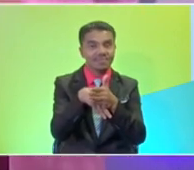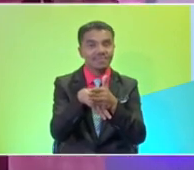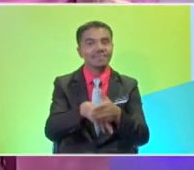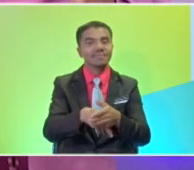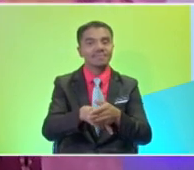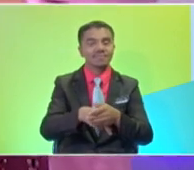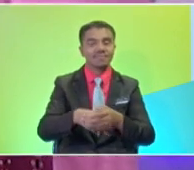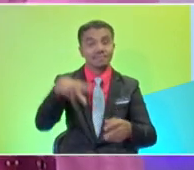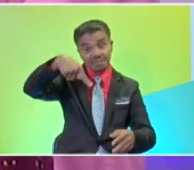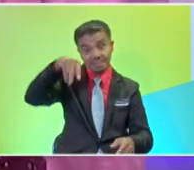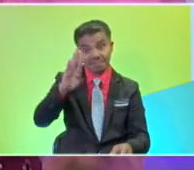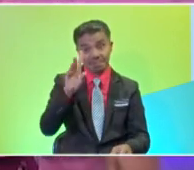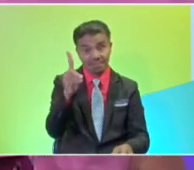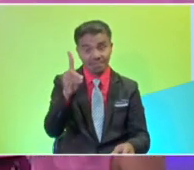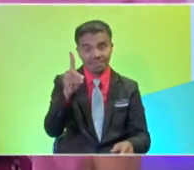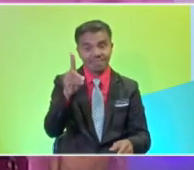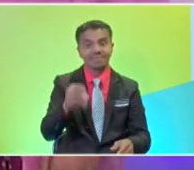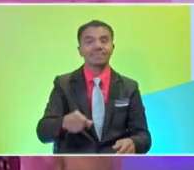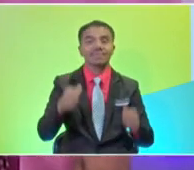insyaallahwa alibti